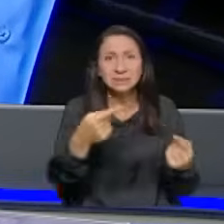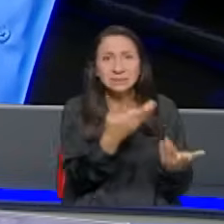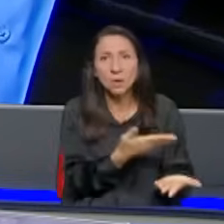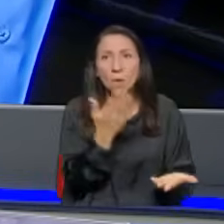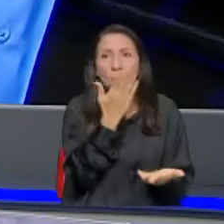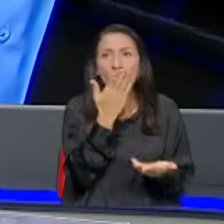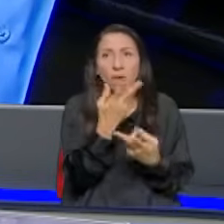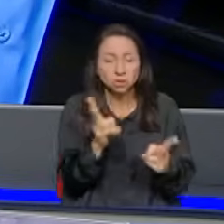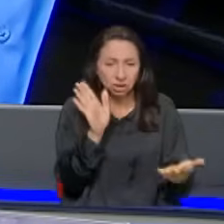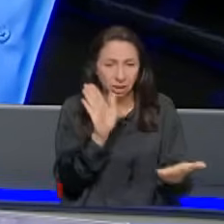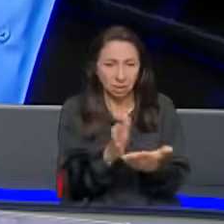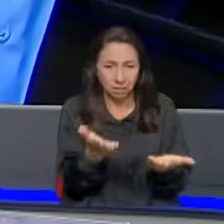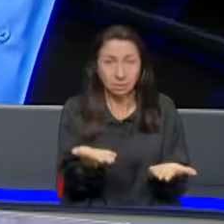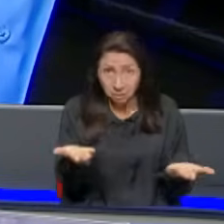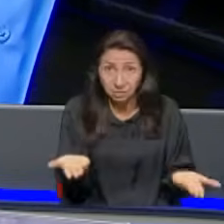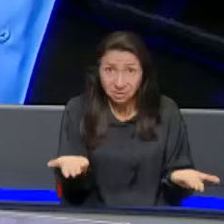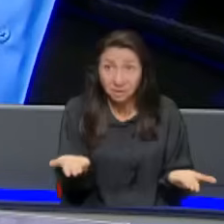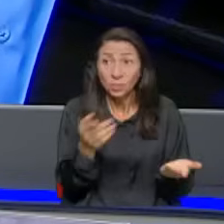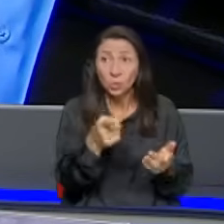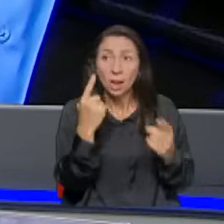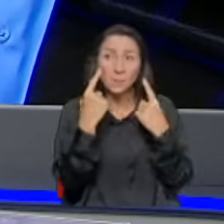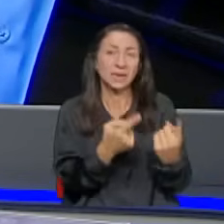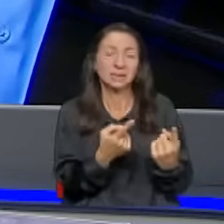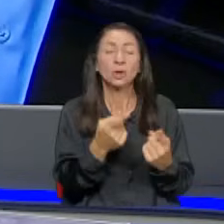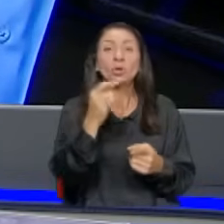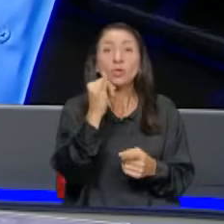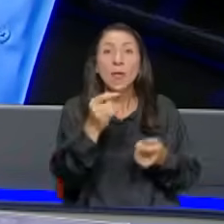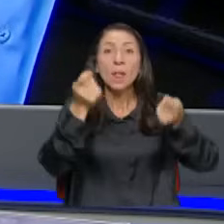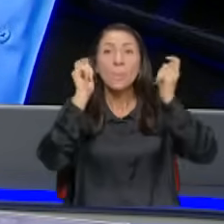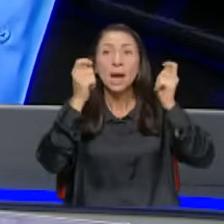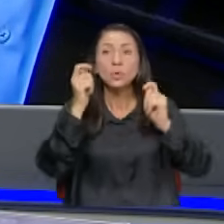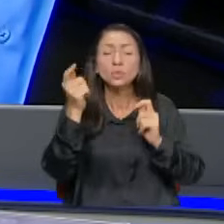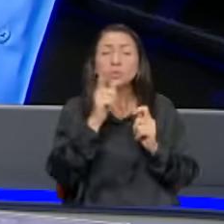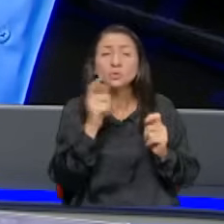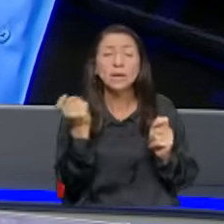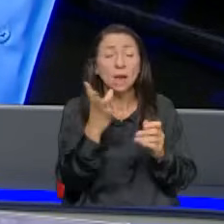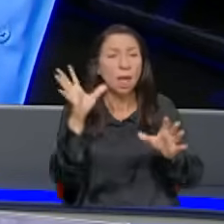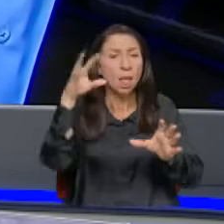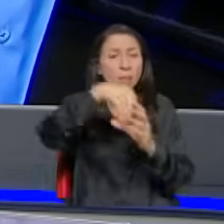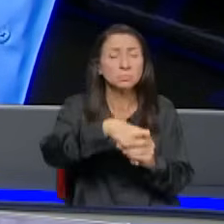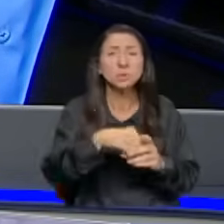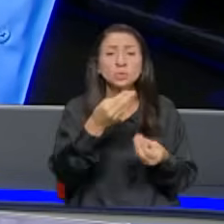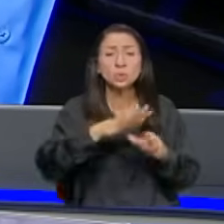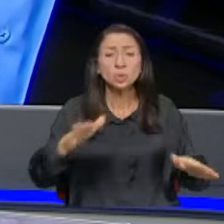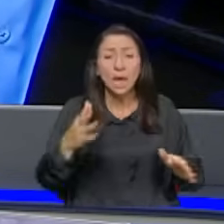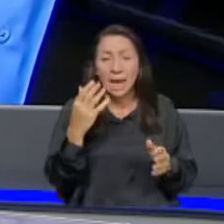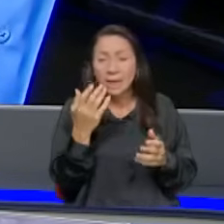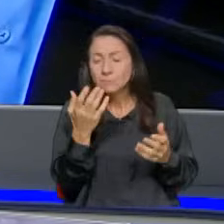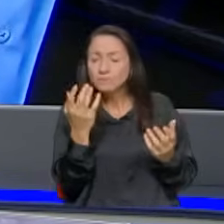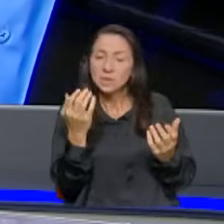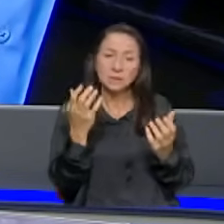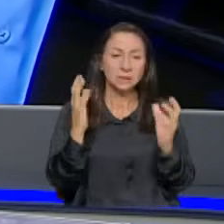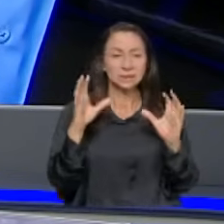okullar açılacak değil mi bunlara bakın tuvalet ve banyoları yüzlerce kişi kullanıyor çocukların mahremiyeti